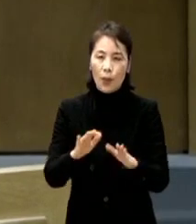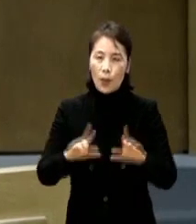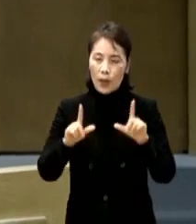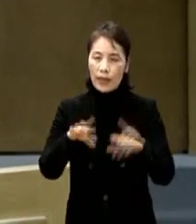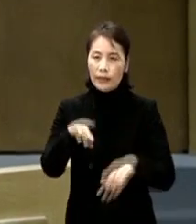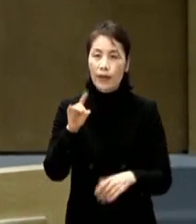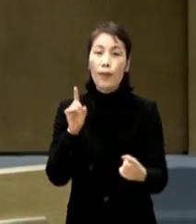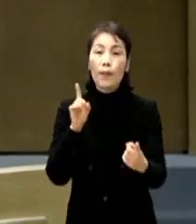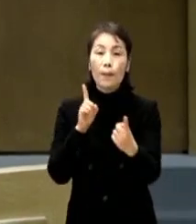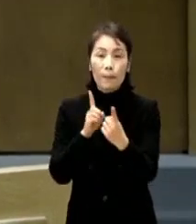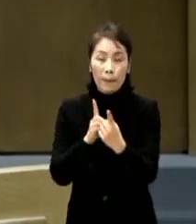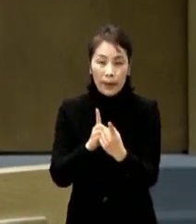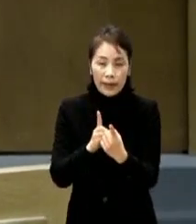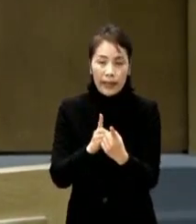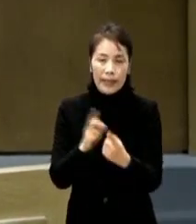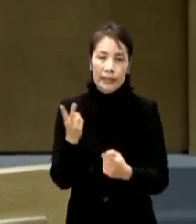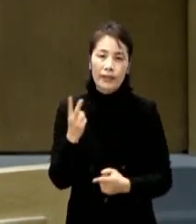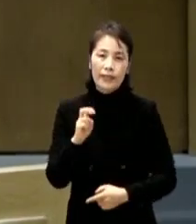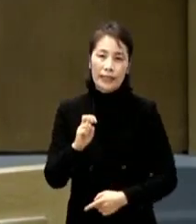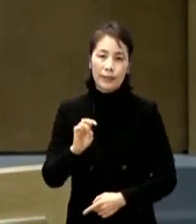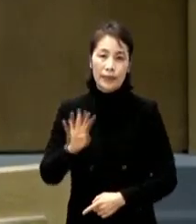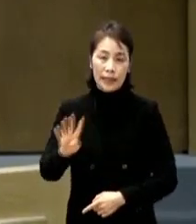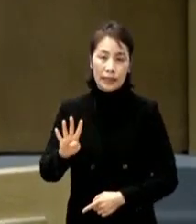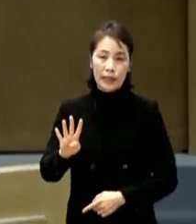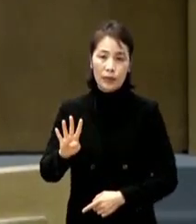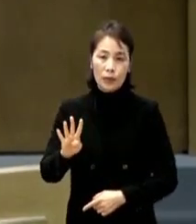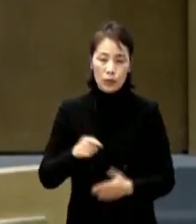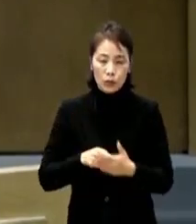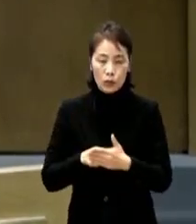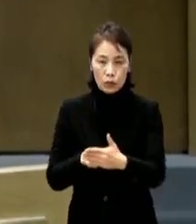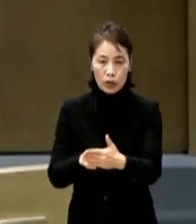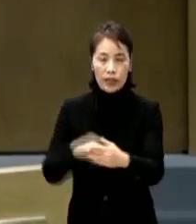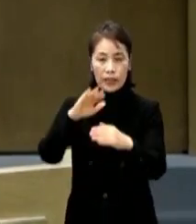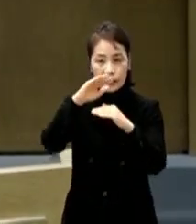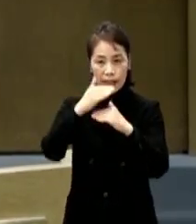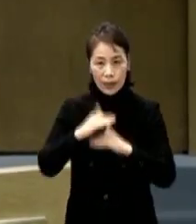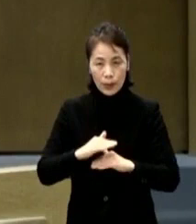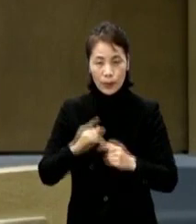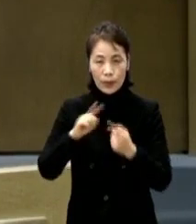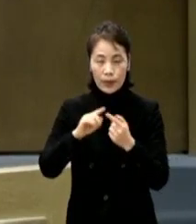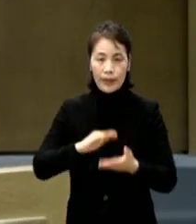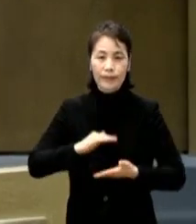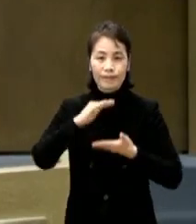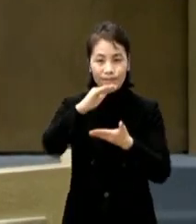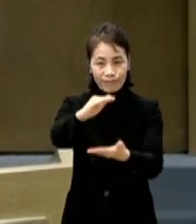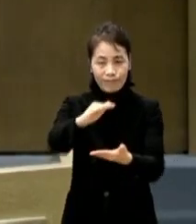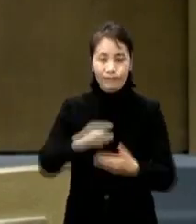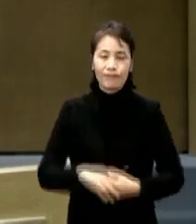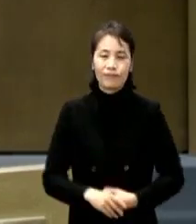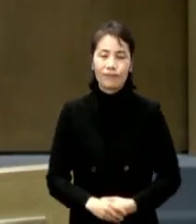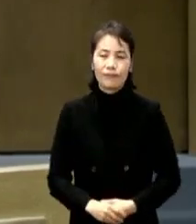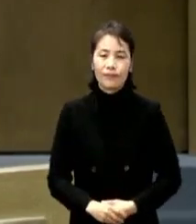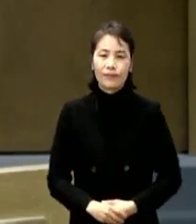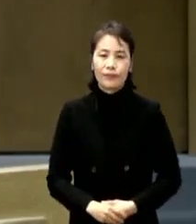맞이해서 2024년도 경기교육의 추진 방향에 대해 설명을 드리고자 합니다.